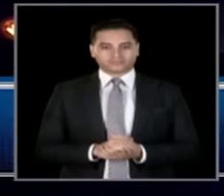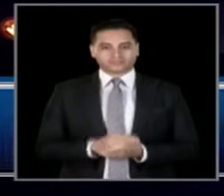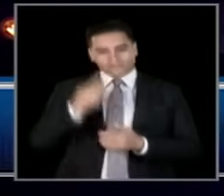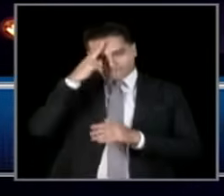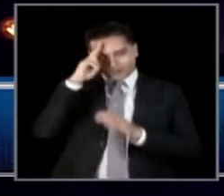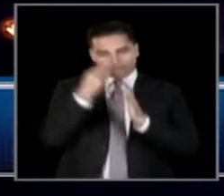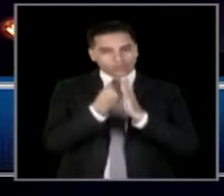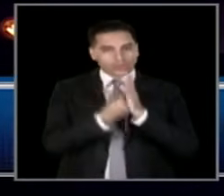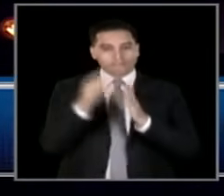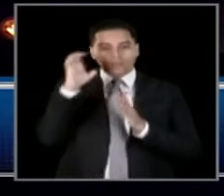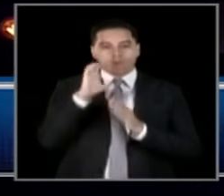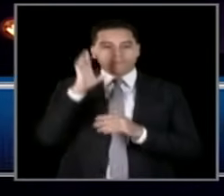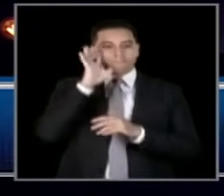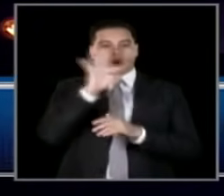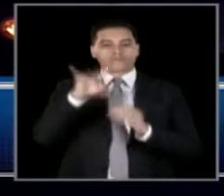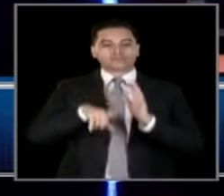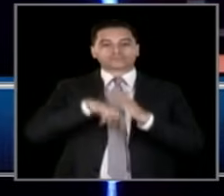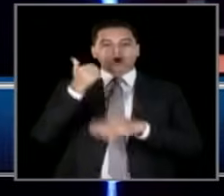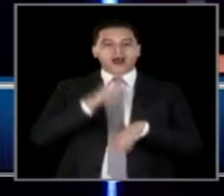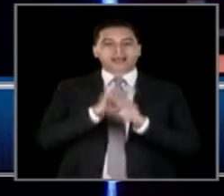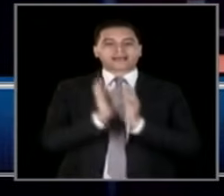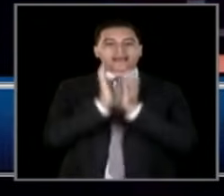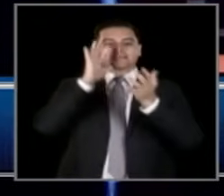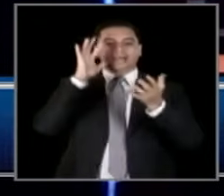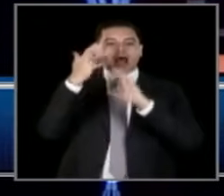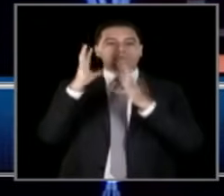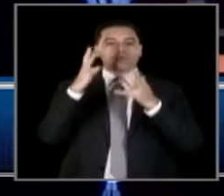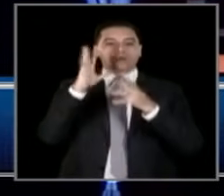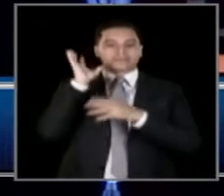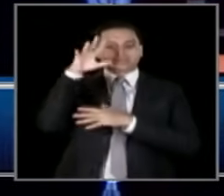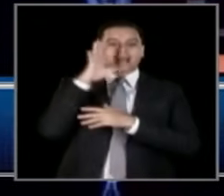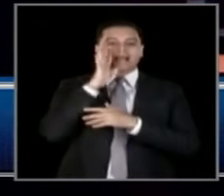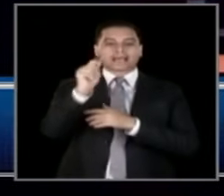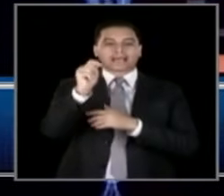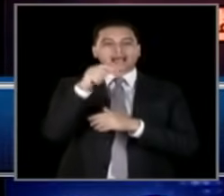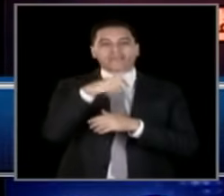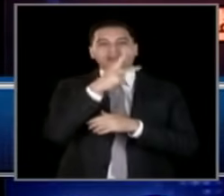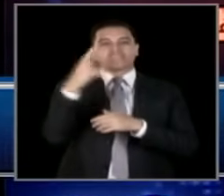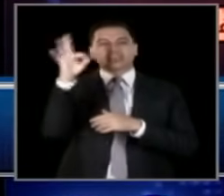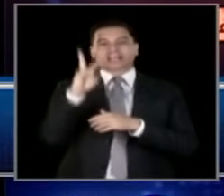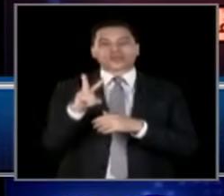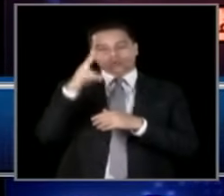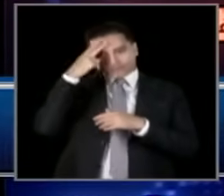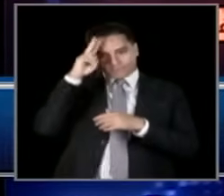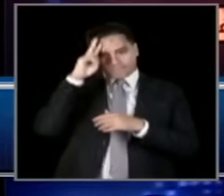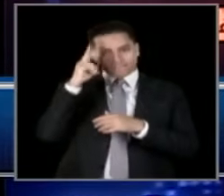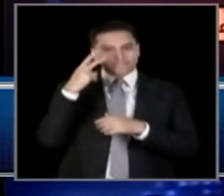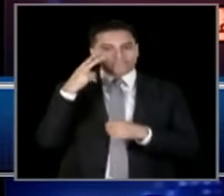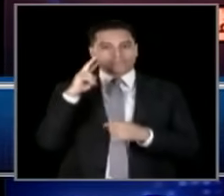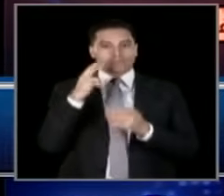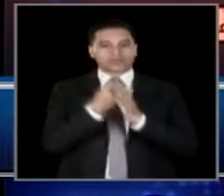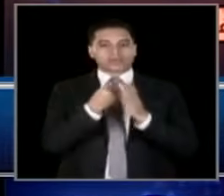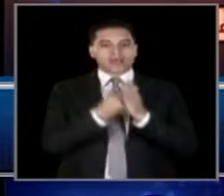ما هو المنتخب الأوروبي الفائز بكأس العالم لكرة السلة رجال عام